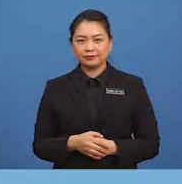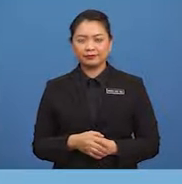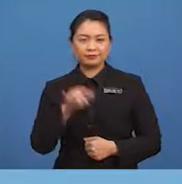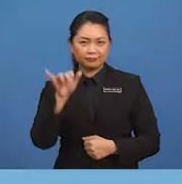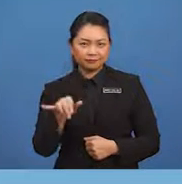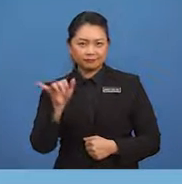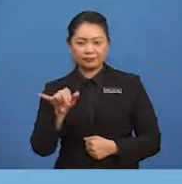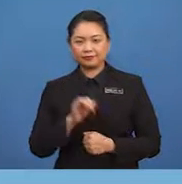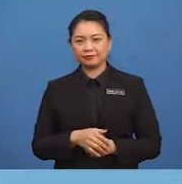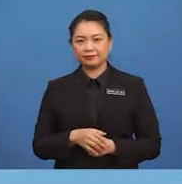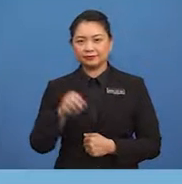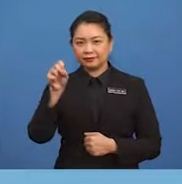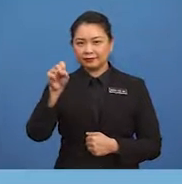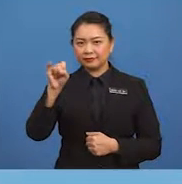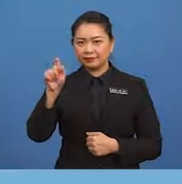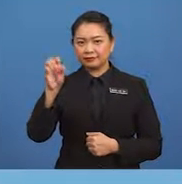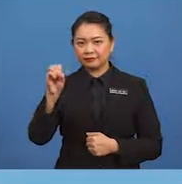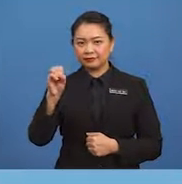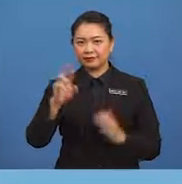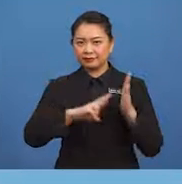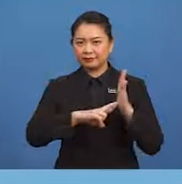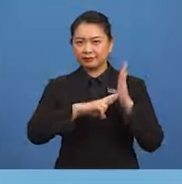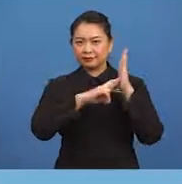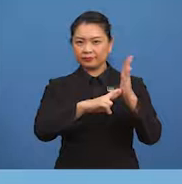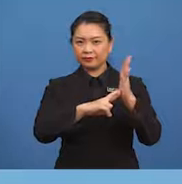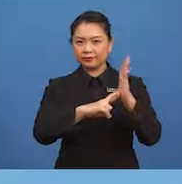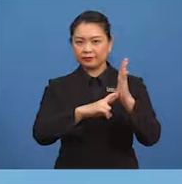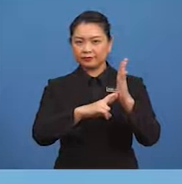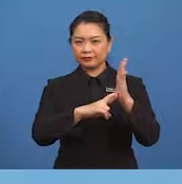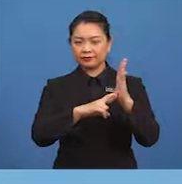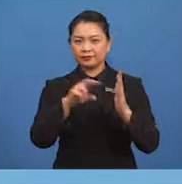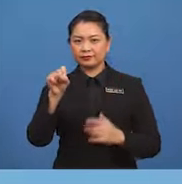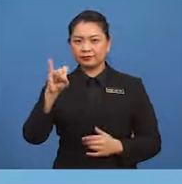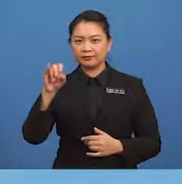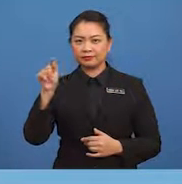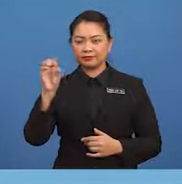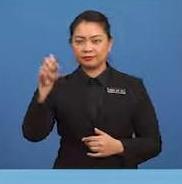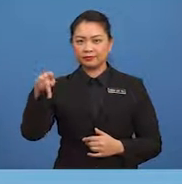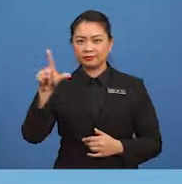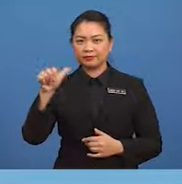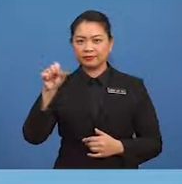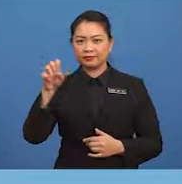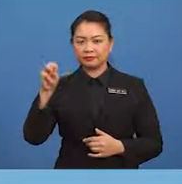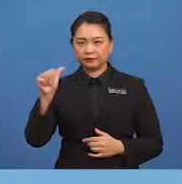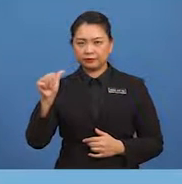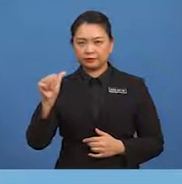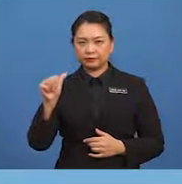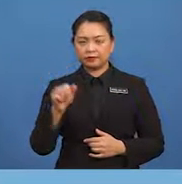Ya, sito merujuk kepada sitoplasma,